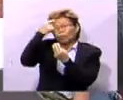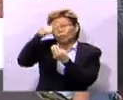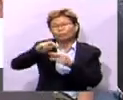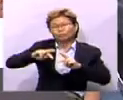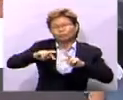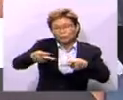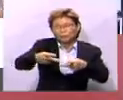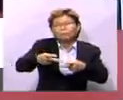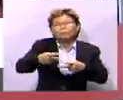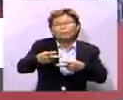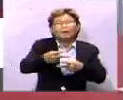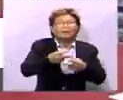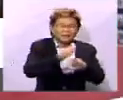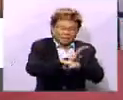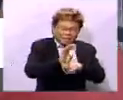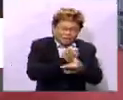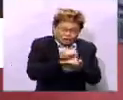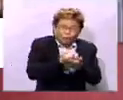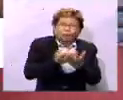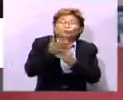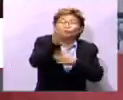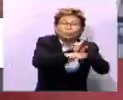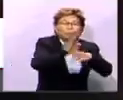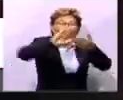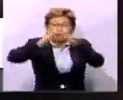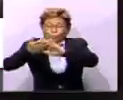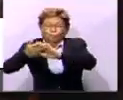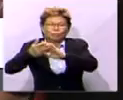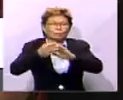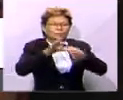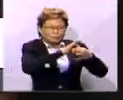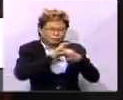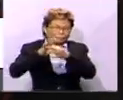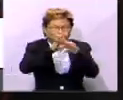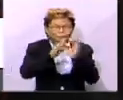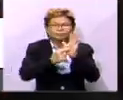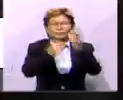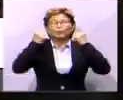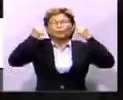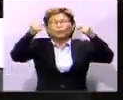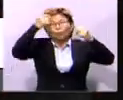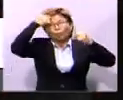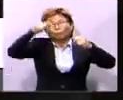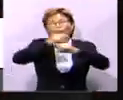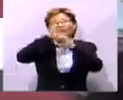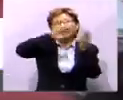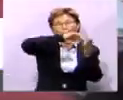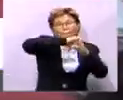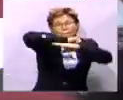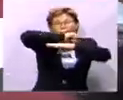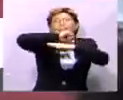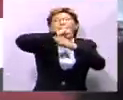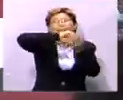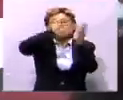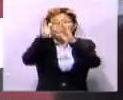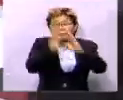menjana ekonomi menerusi perniagaan. Selain itu, komuniti yang bersatu hati merupakan kekuatan untuk membentuk negara serta